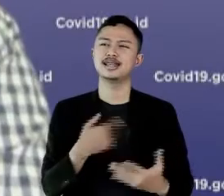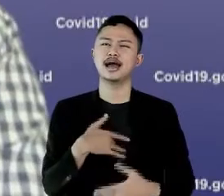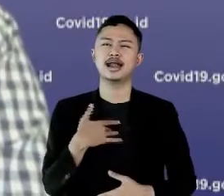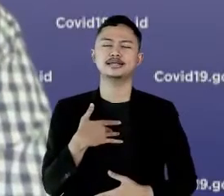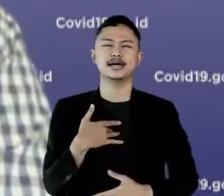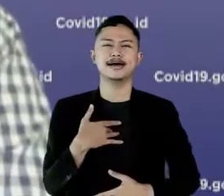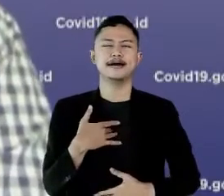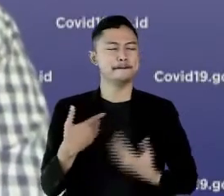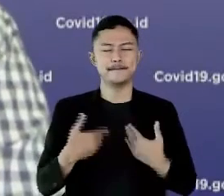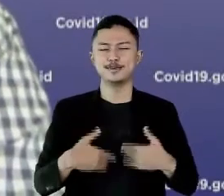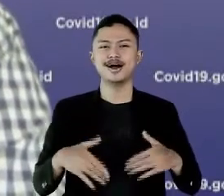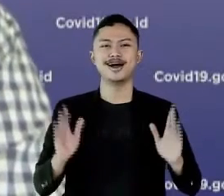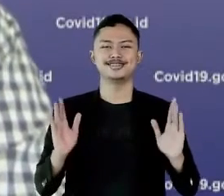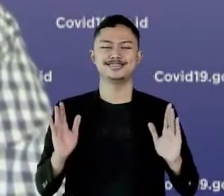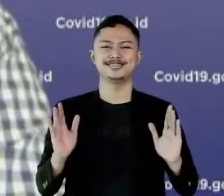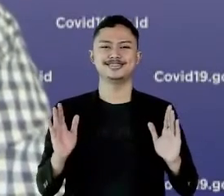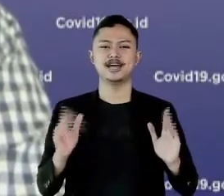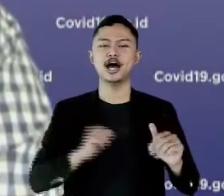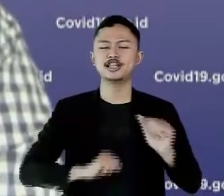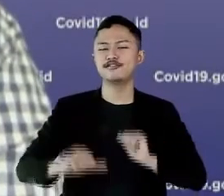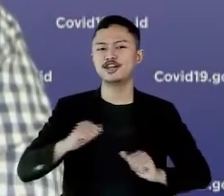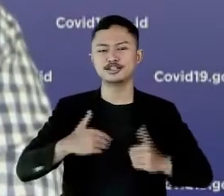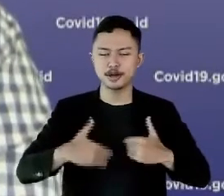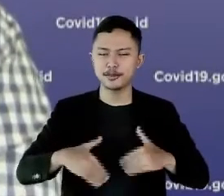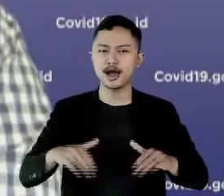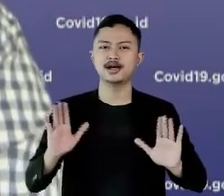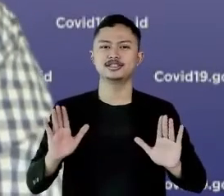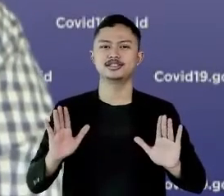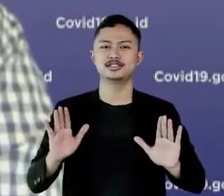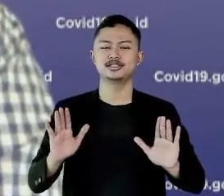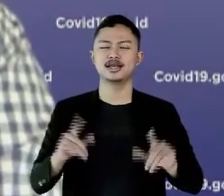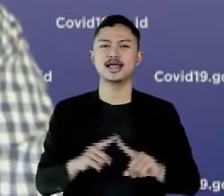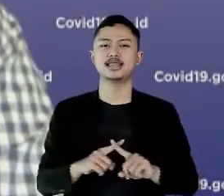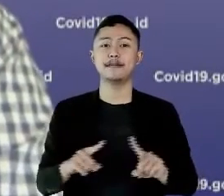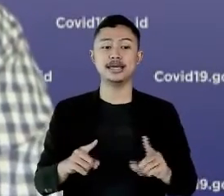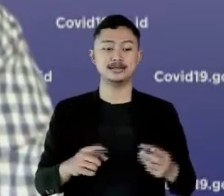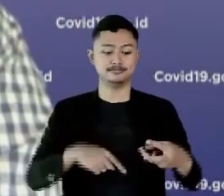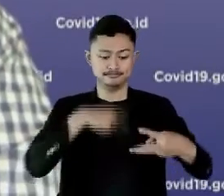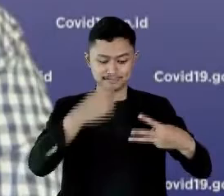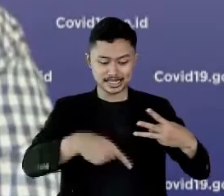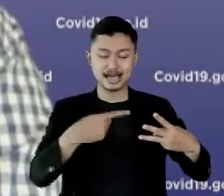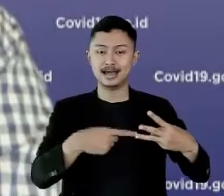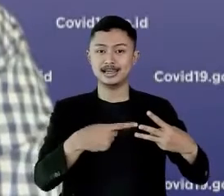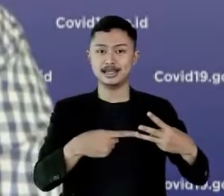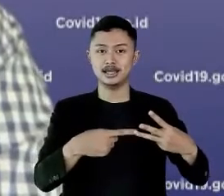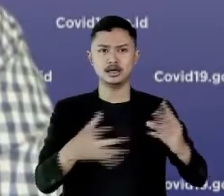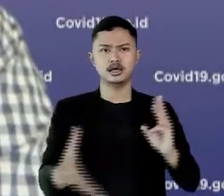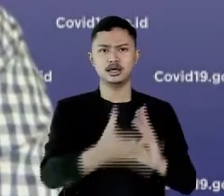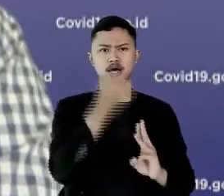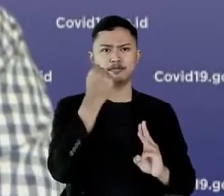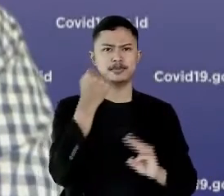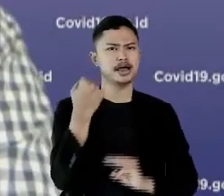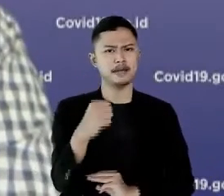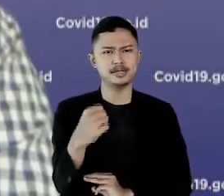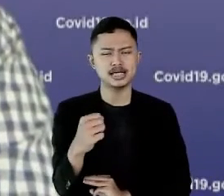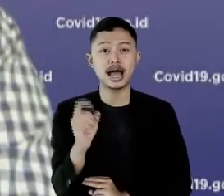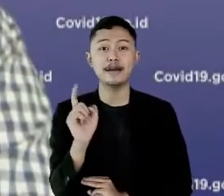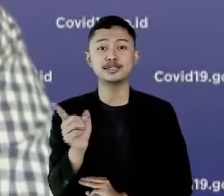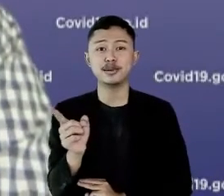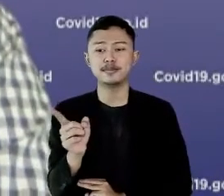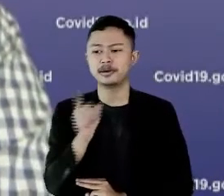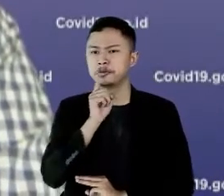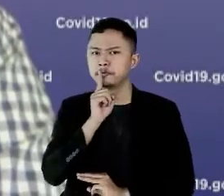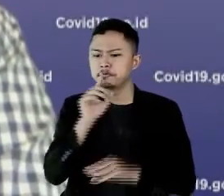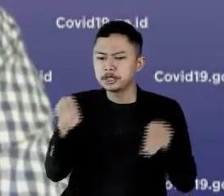lebih mudah, lebih bebas melakukan aktivitas-aktivitas kita. Tetapi itu semua tidak akan terjadi kalau kita tidak melakukan